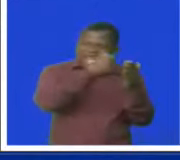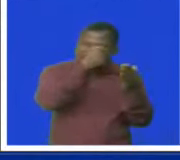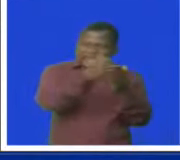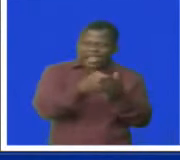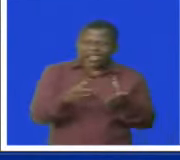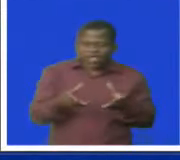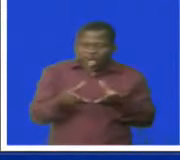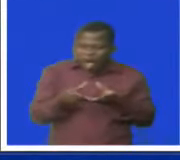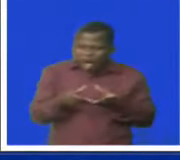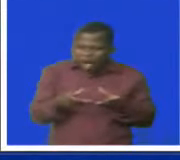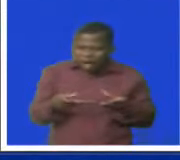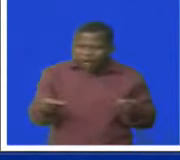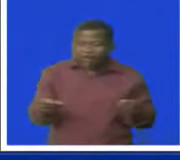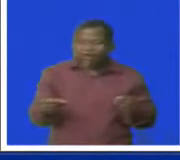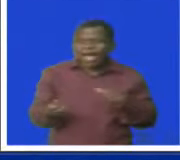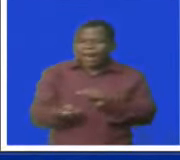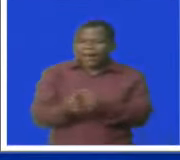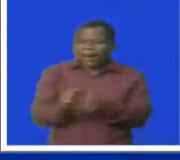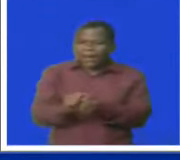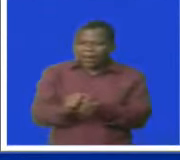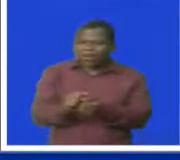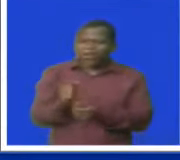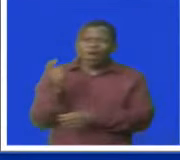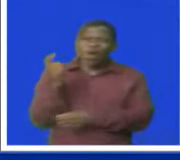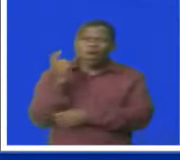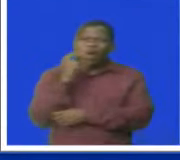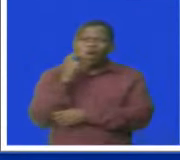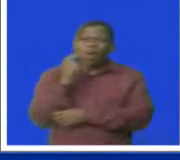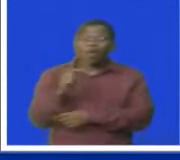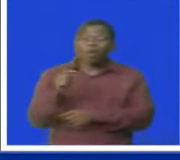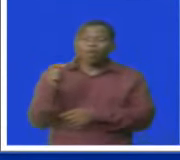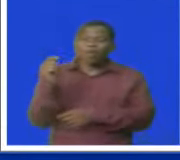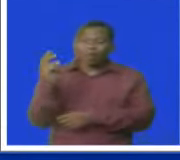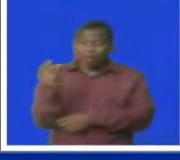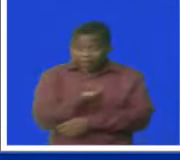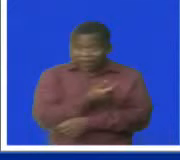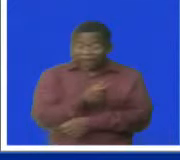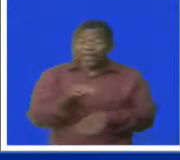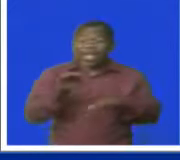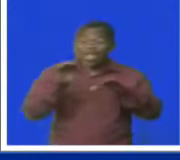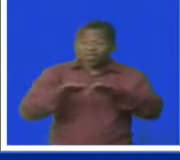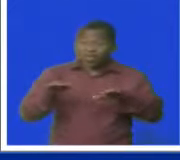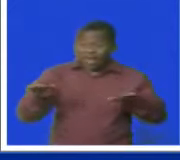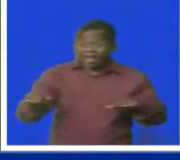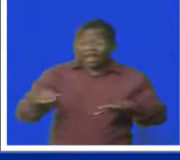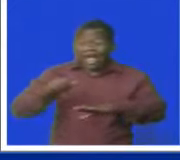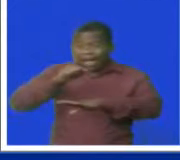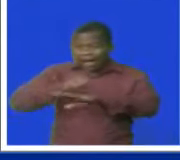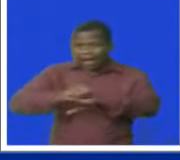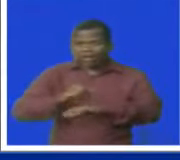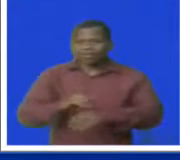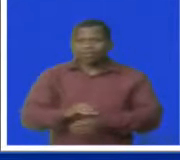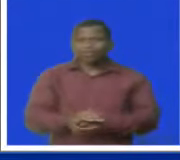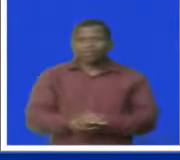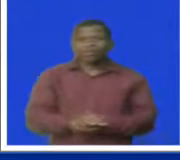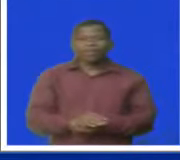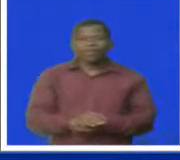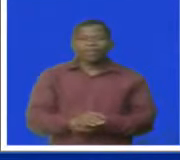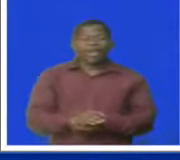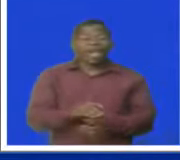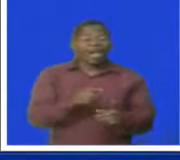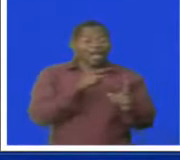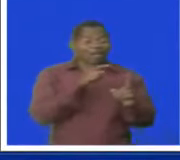labakhulelwe loku kuvalwe tikolwa ngenxa yomkhuhlane weCOVID-19 bekungakafaneli ukuthi behlelwe ngulesimo